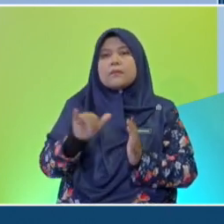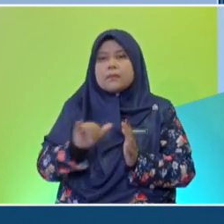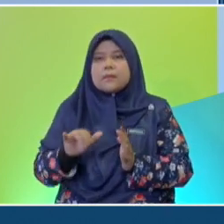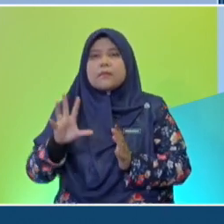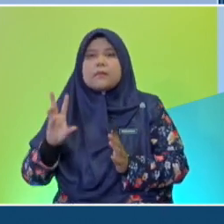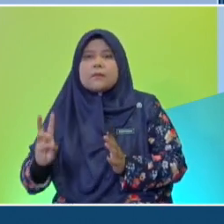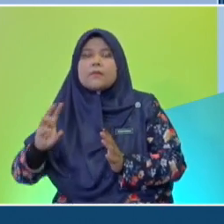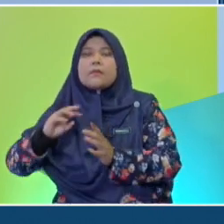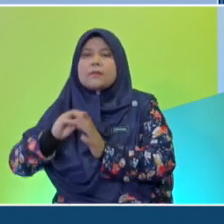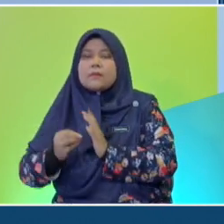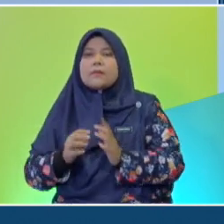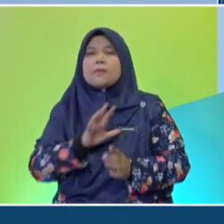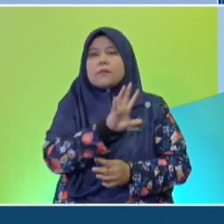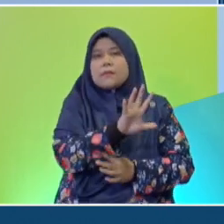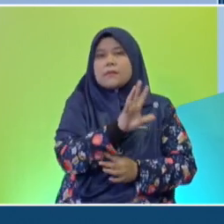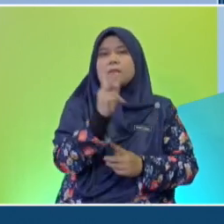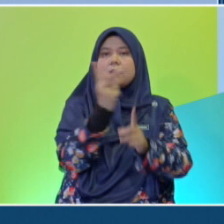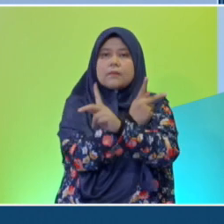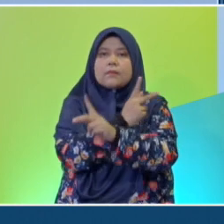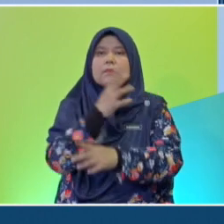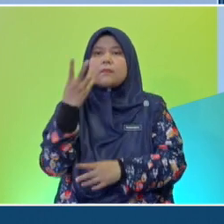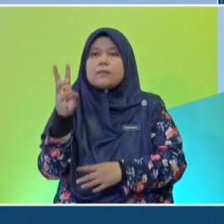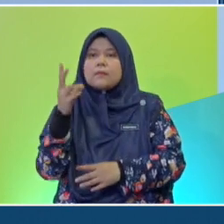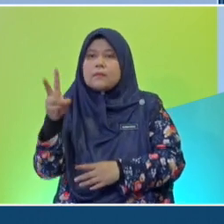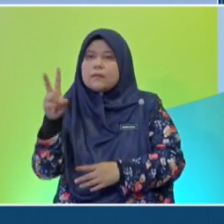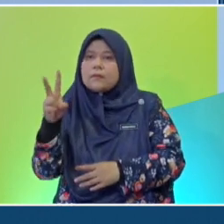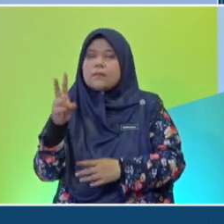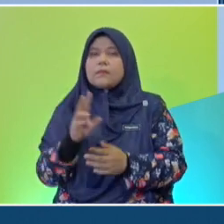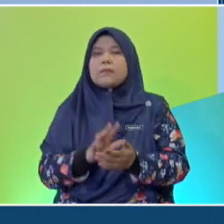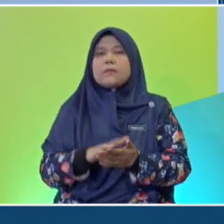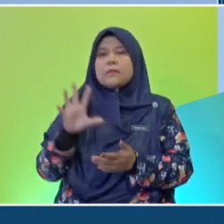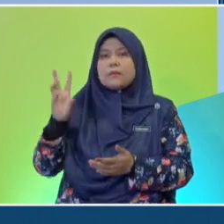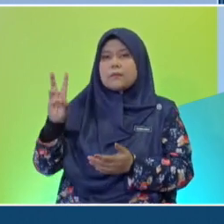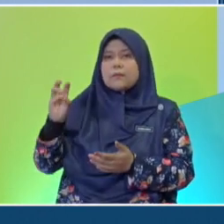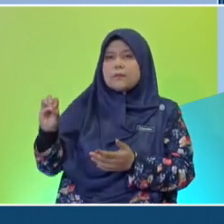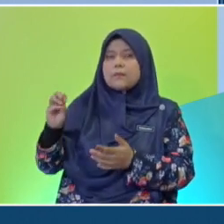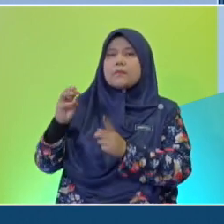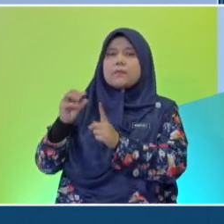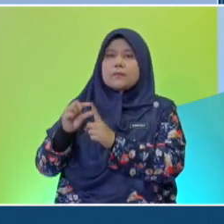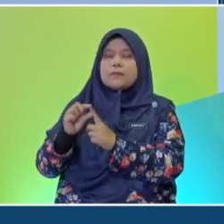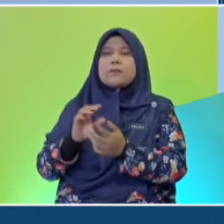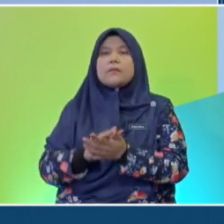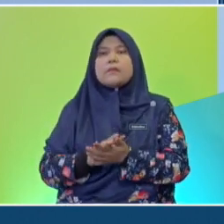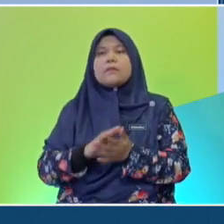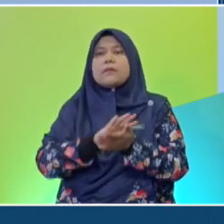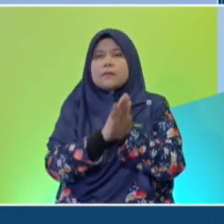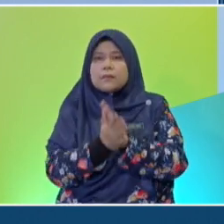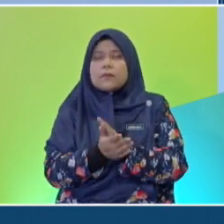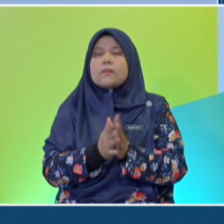5 darah oke darah 12 akan dapat jawabannya 60 Oke jadi